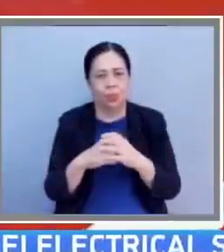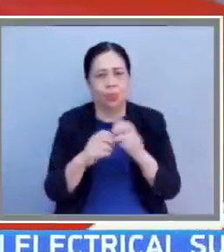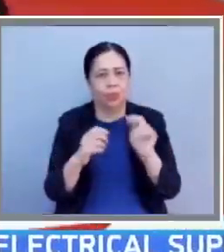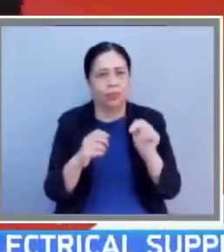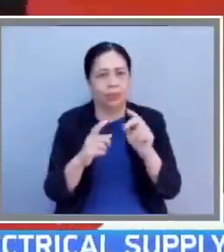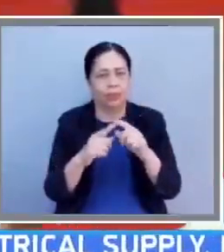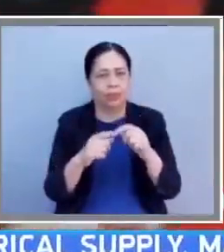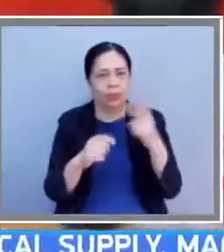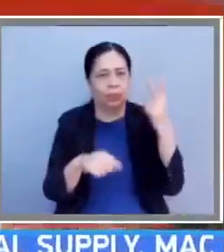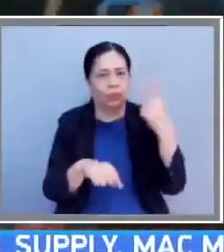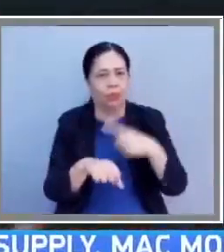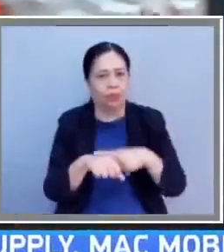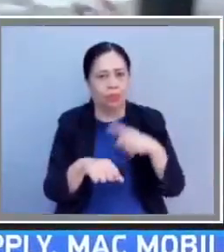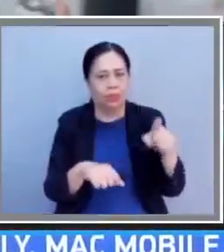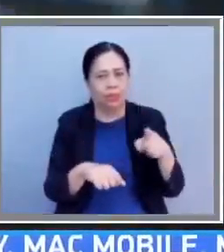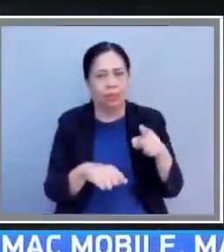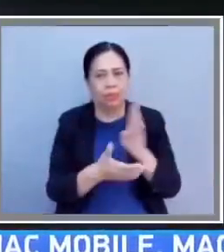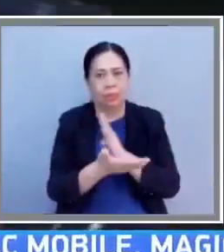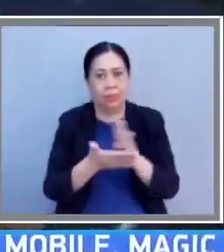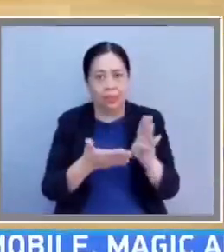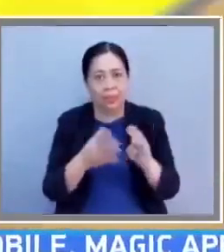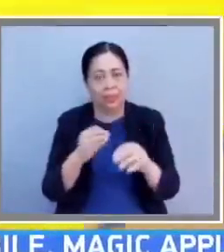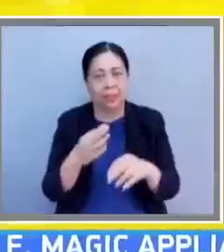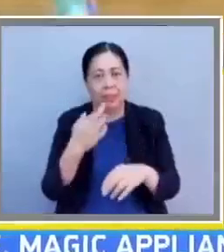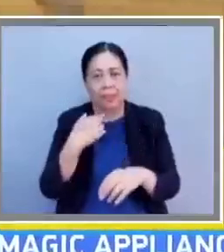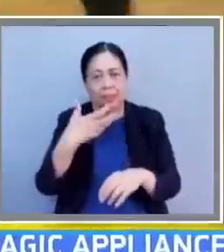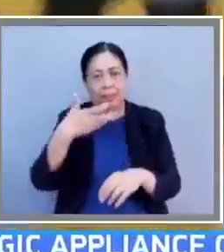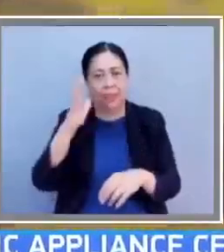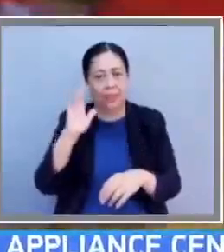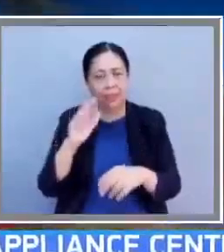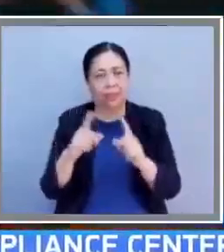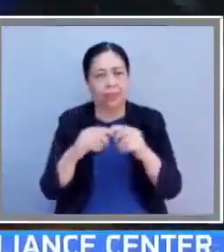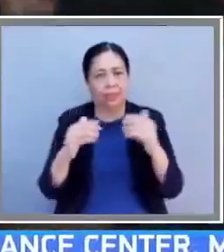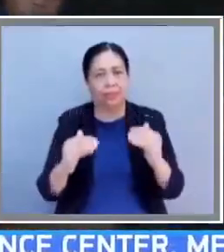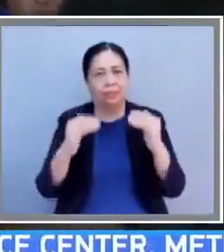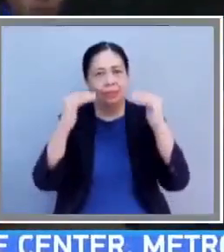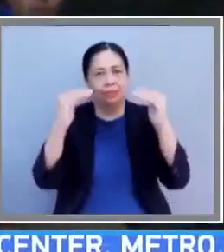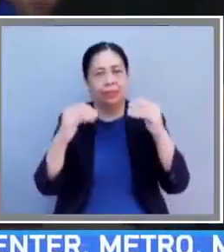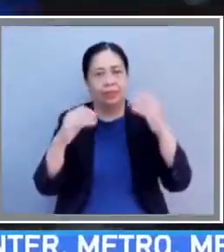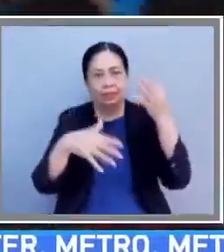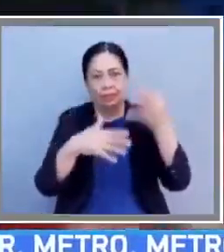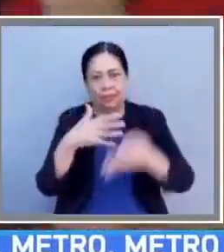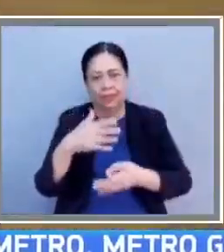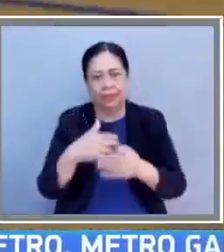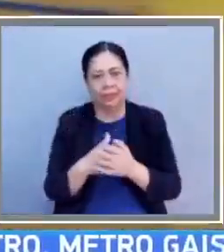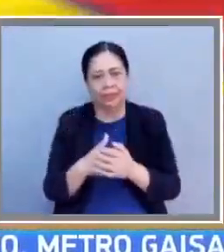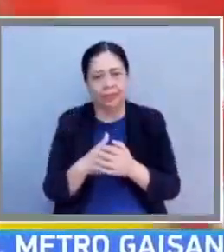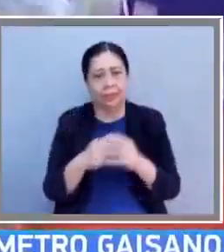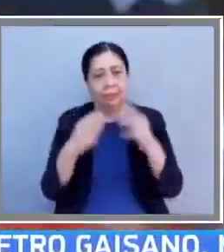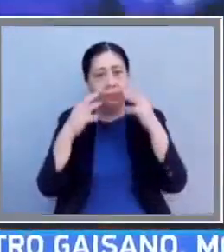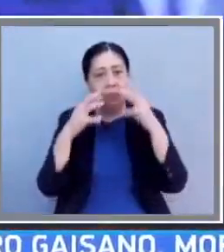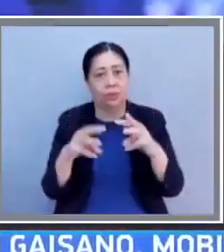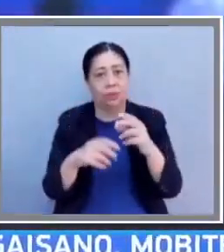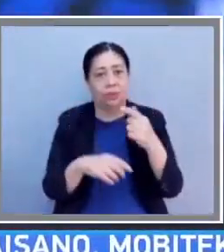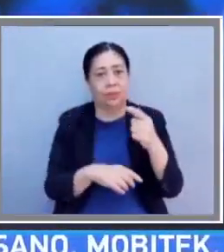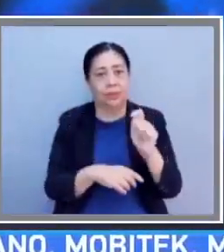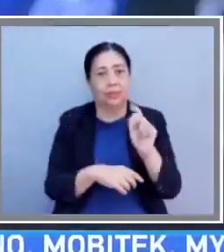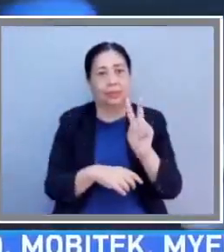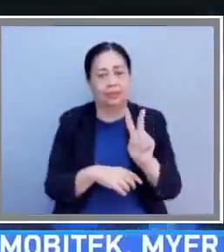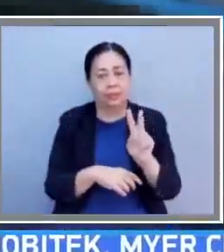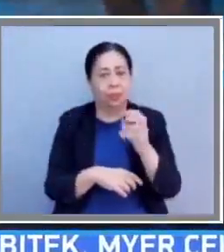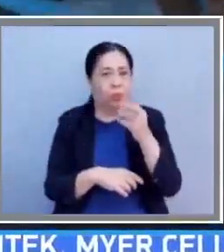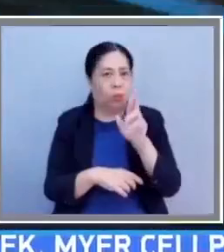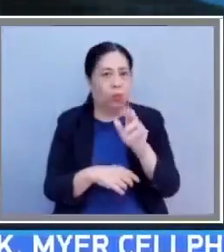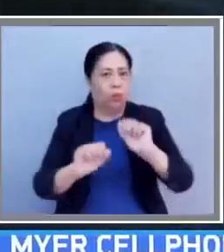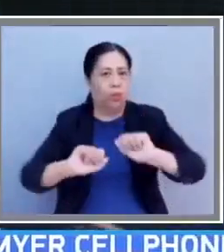dalawang beses ng Blazers at Red Lions para mag-advance sa finals. Mapapanood yan sa GTV o kaya naman sa live